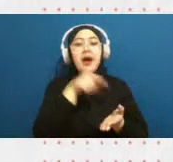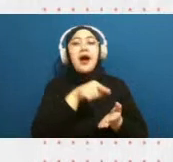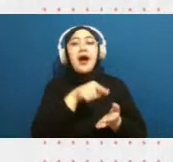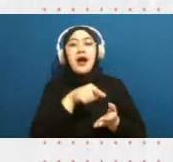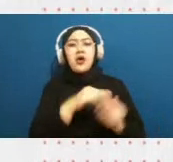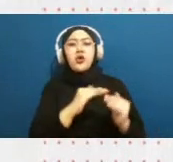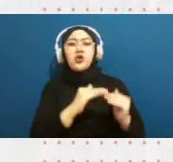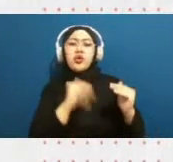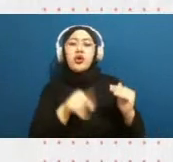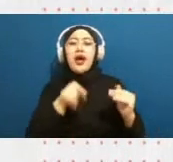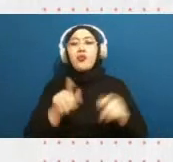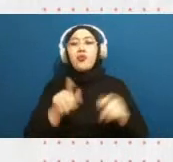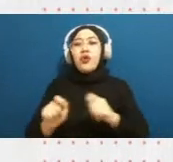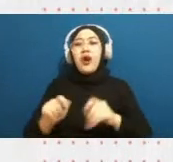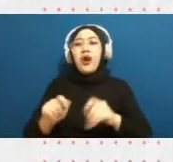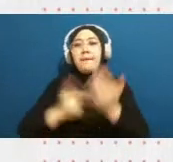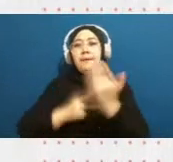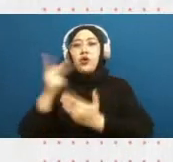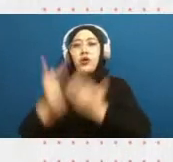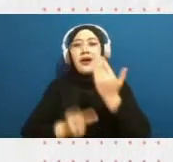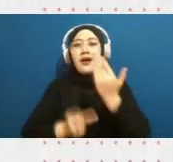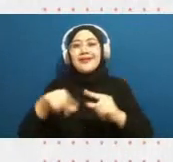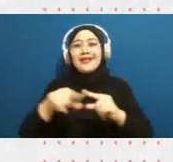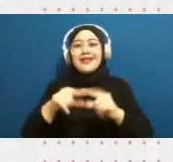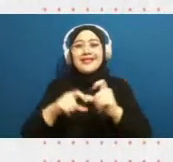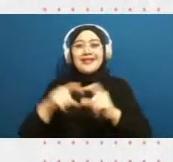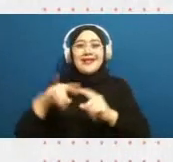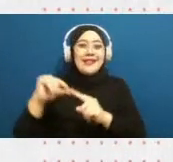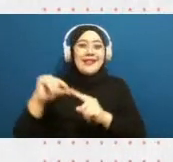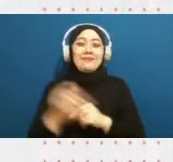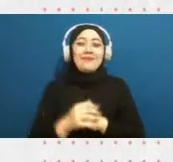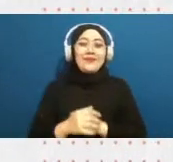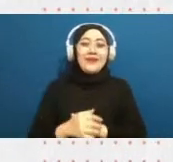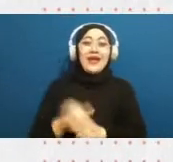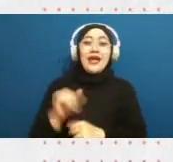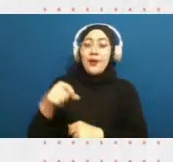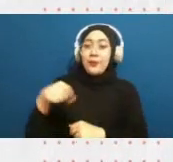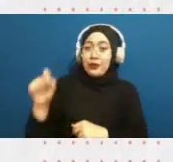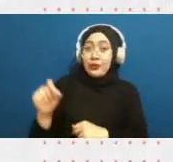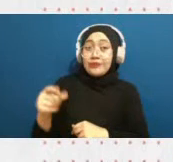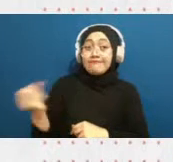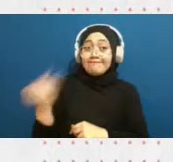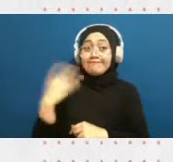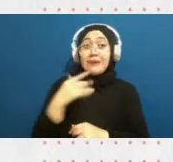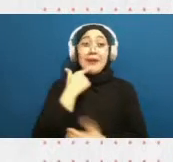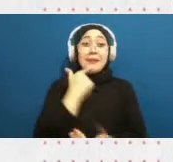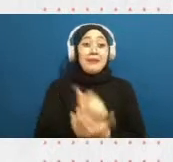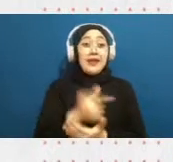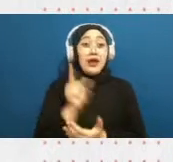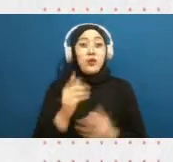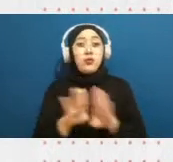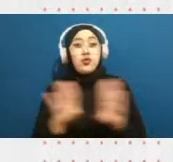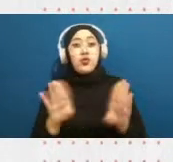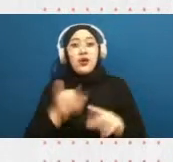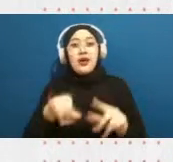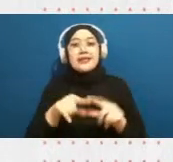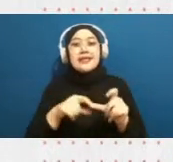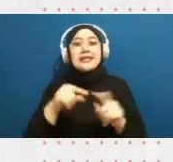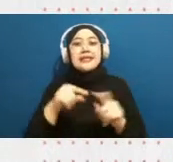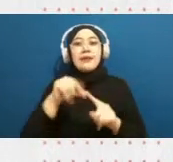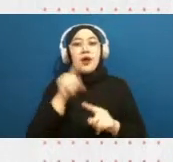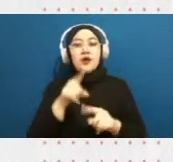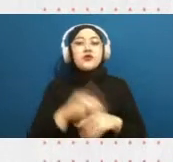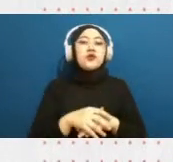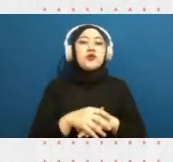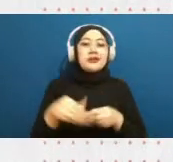langganan. Okay. Itu aja. Nah betul ya, tadi juga sempat disampaikan yang paling penting juga kalau misalnya mau buka Just Tip ini marketingnya juga harus dipush